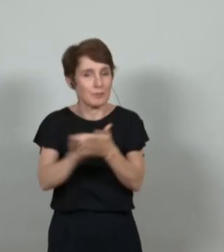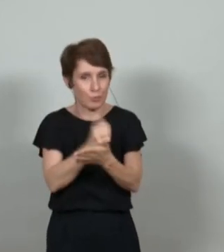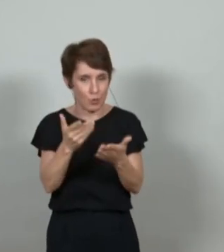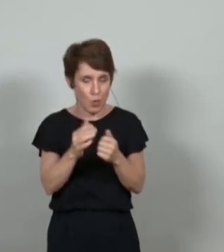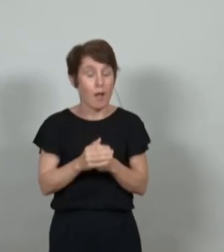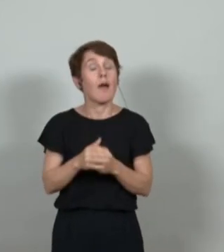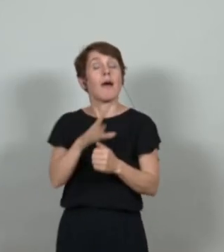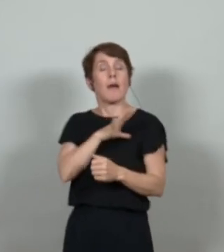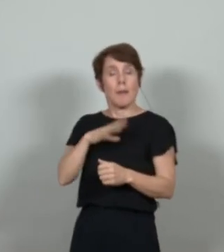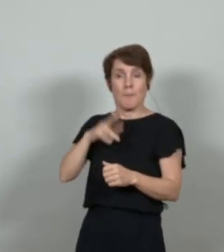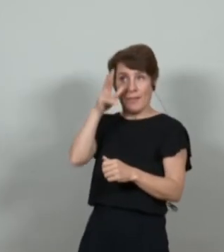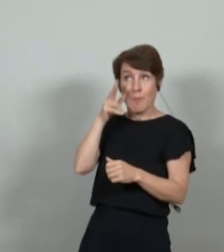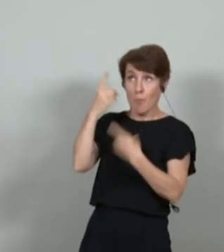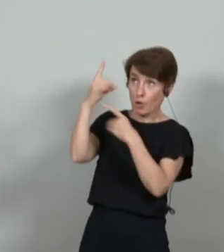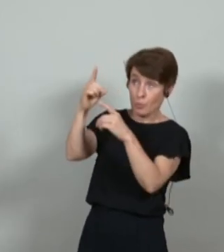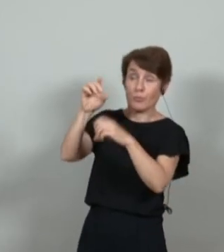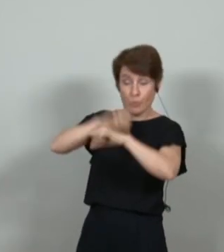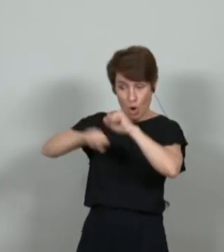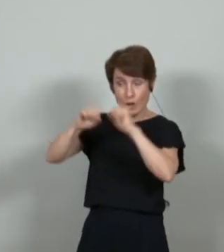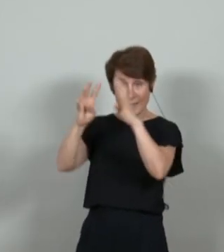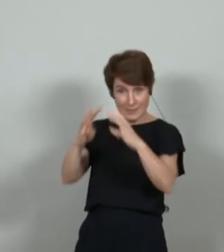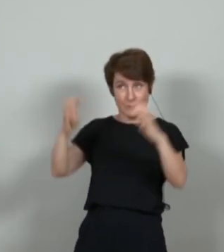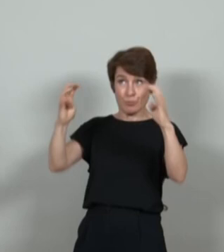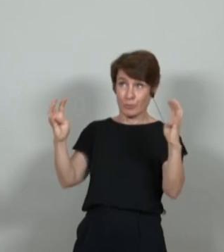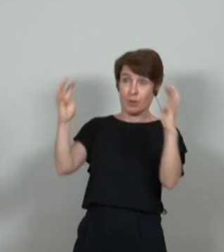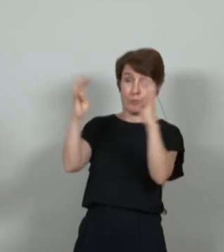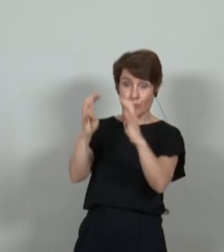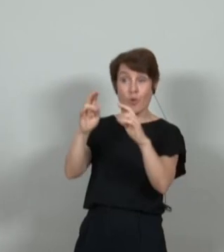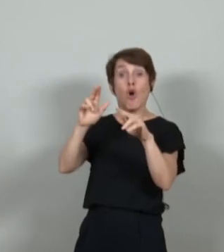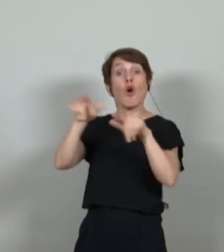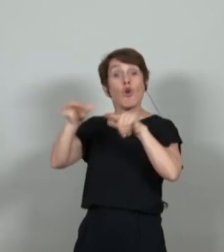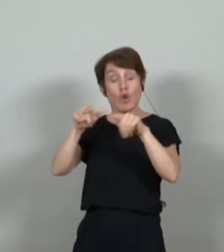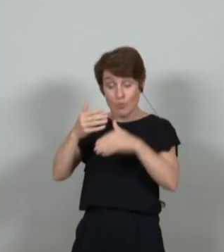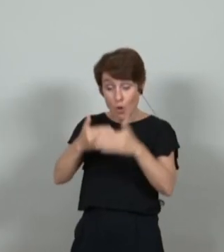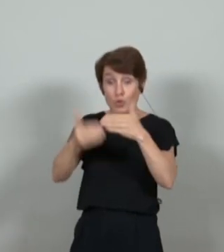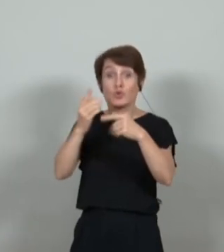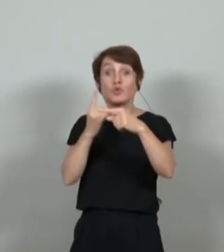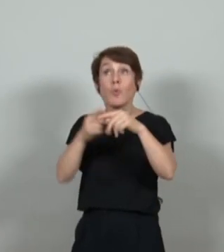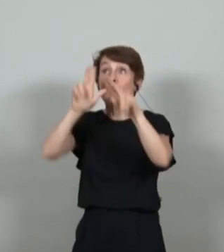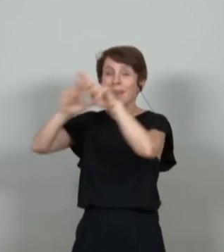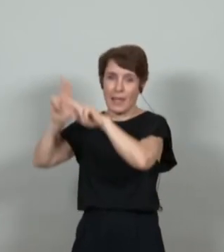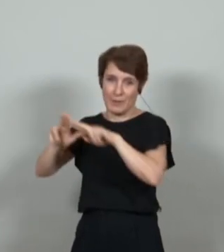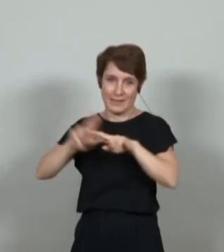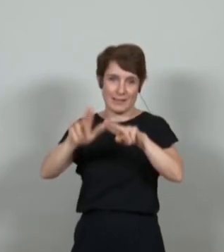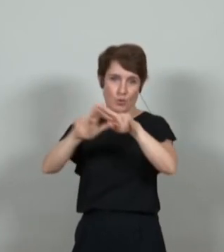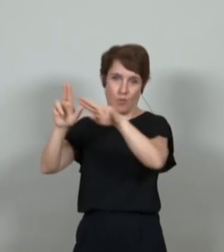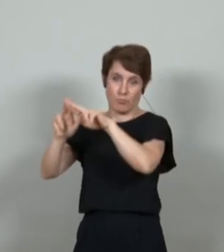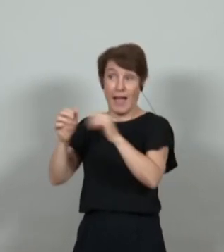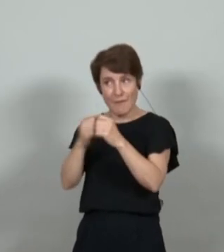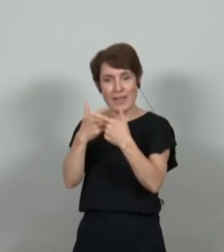Elisabeth borne d'organiser au plus tôt un Grenelle du logement de la réhabilitation et de la construction rassemblant l'ensemble des acteurs concernés